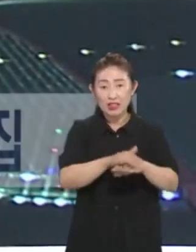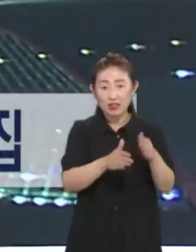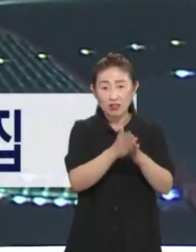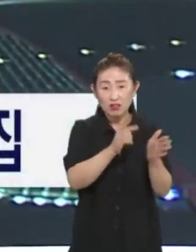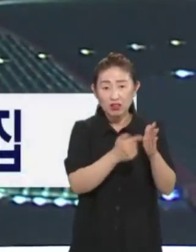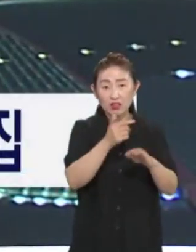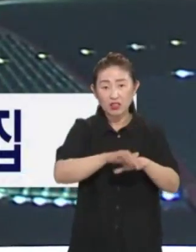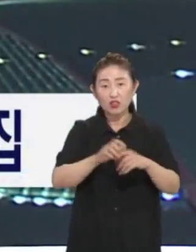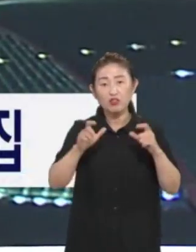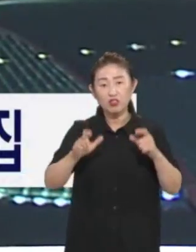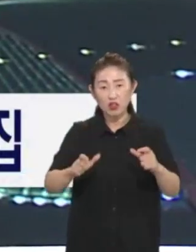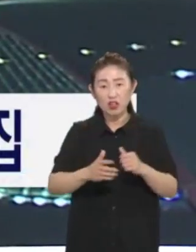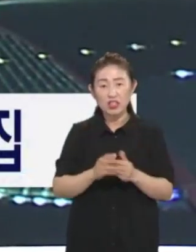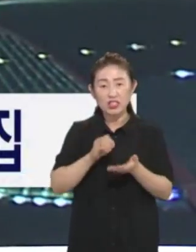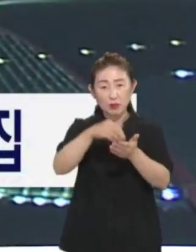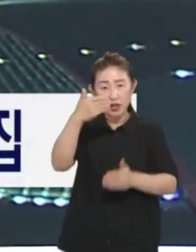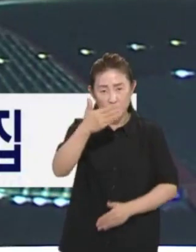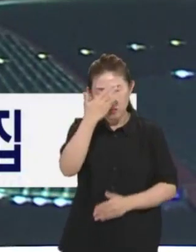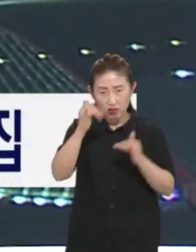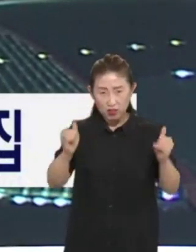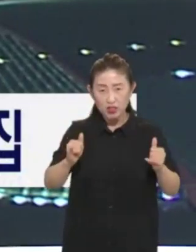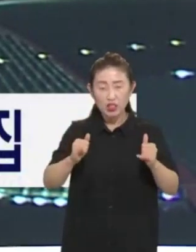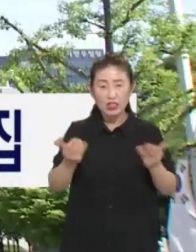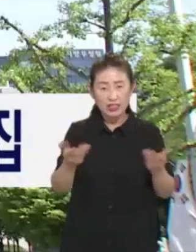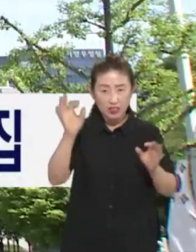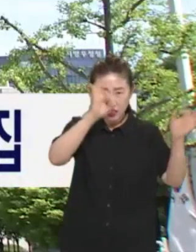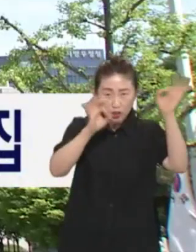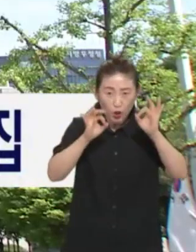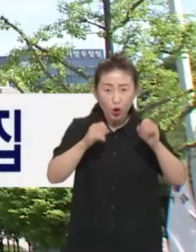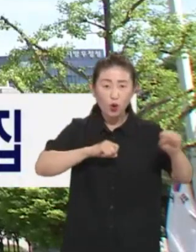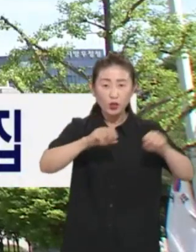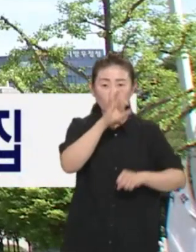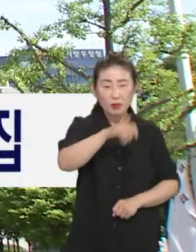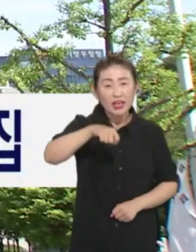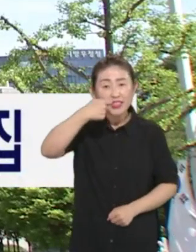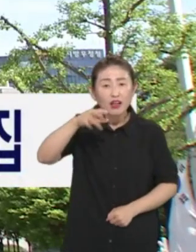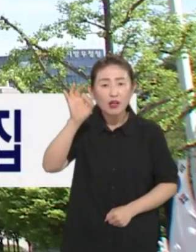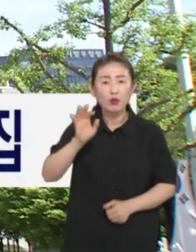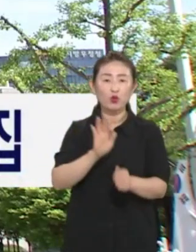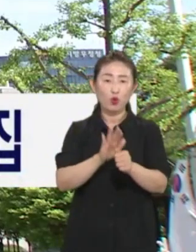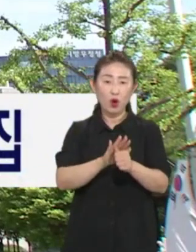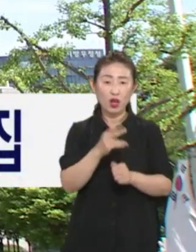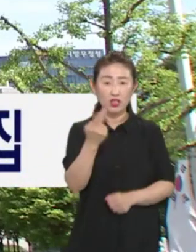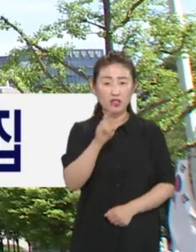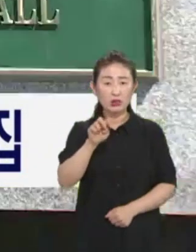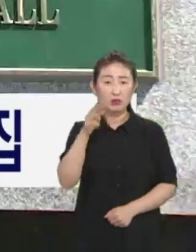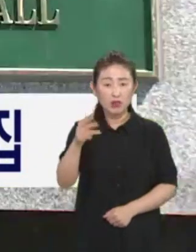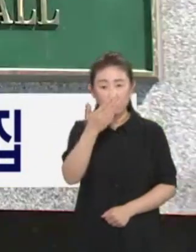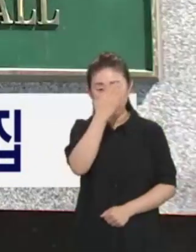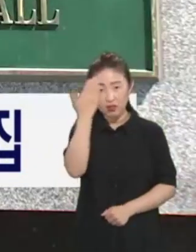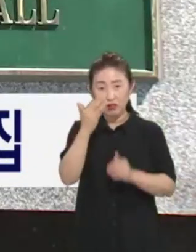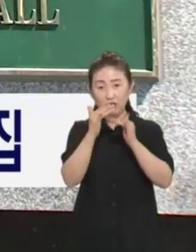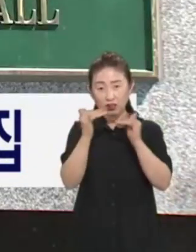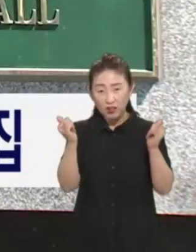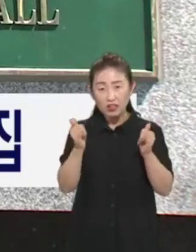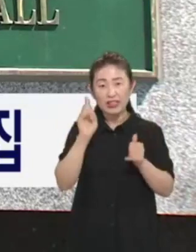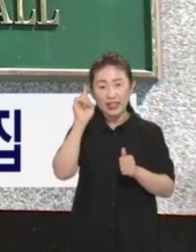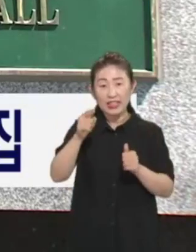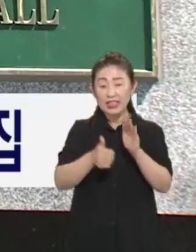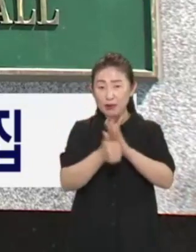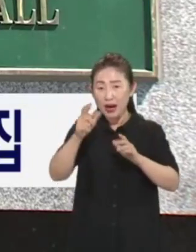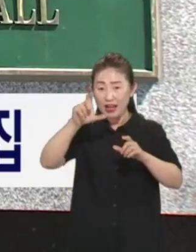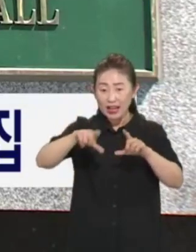대전시는 대전 거주 미취업 청년들의 구직활동기간 활동비와 생활비를 지원하기 위해 2023년 청년 내일